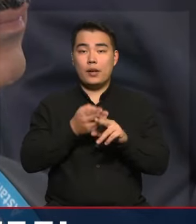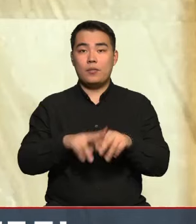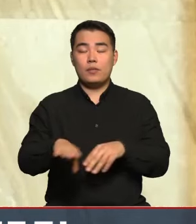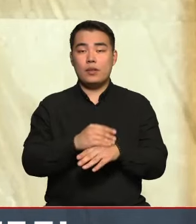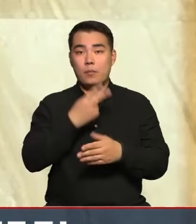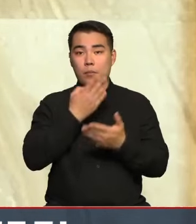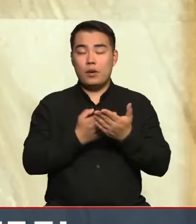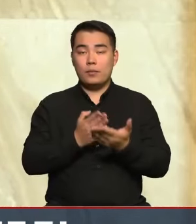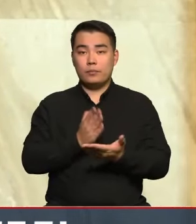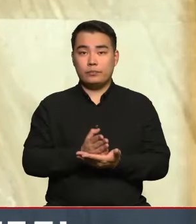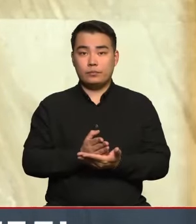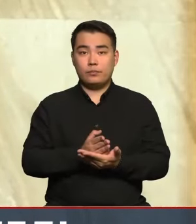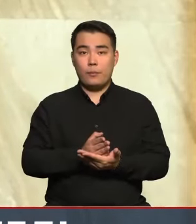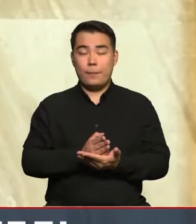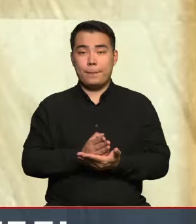үлгі.